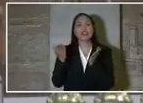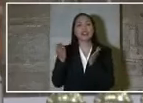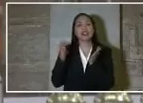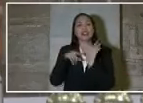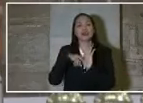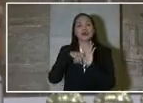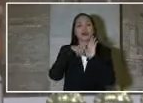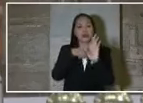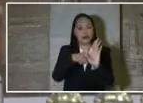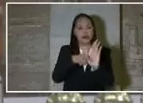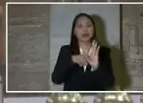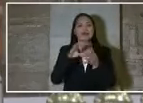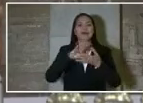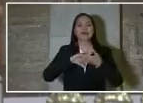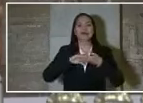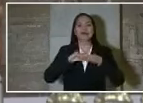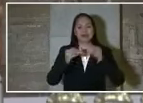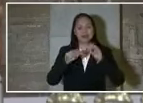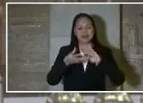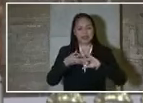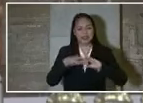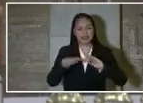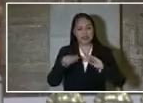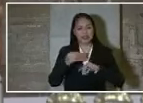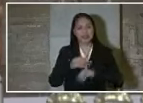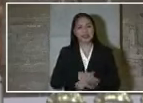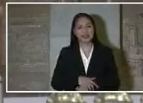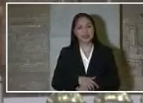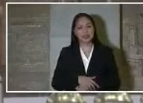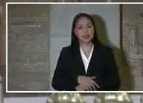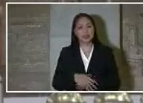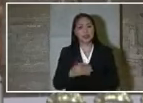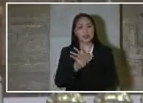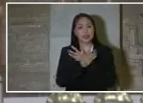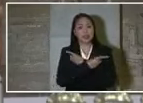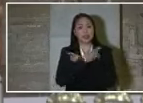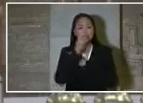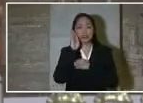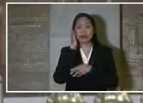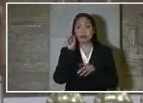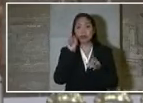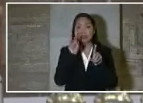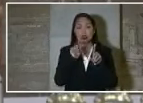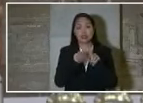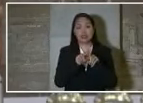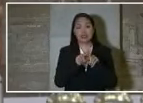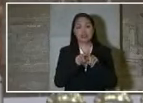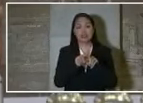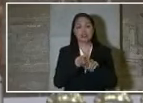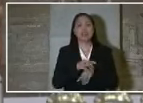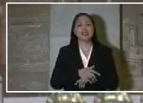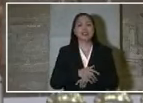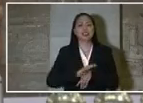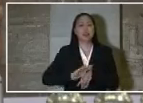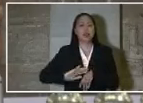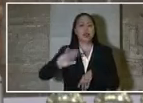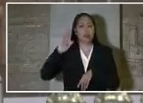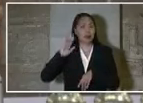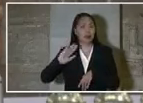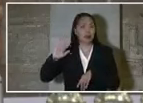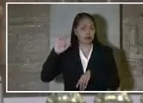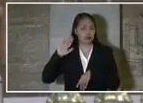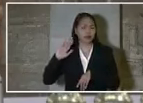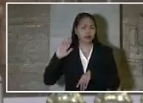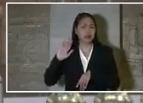story? My dear brothers and sisters, nito pong mga nakaraang araw